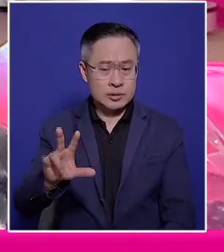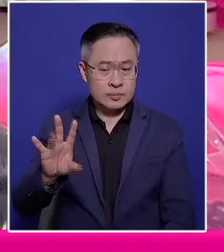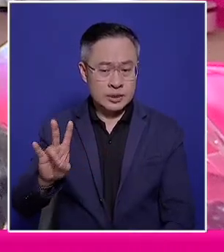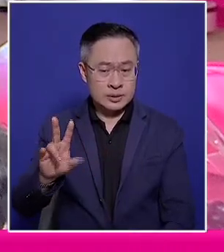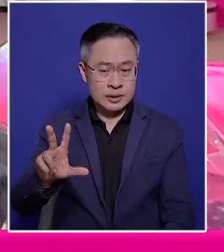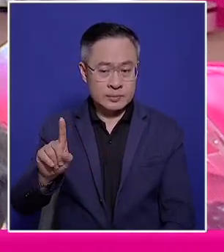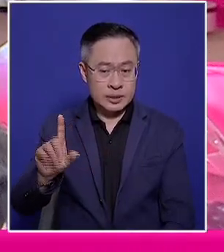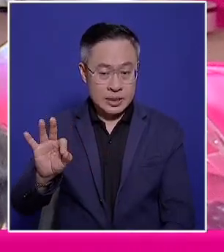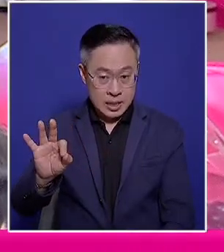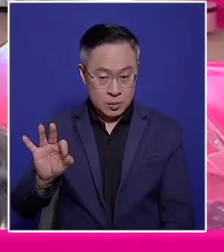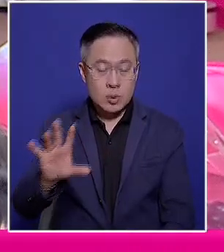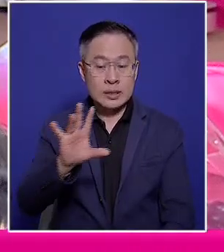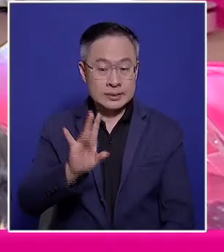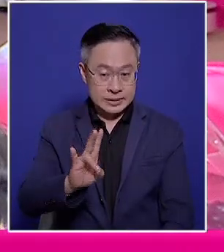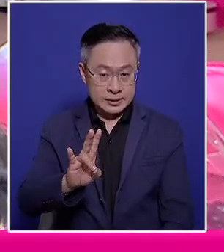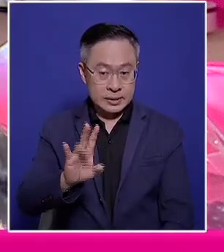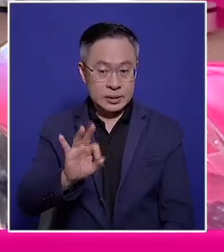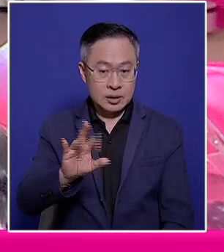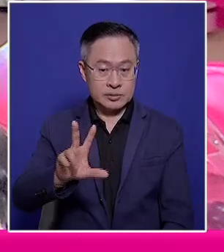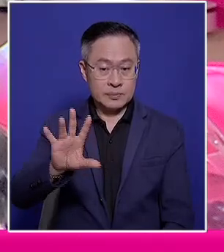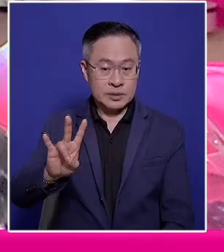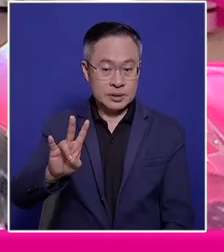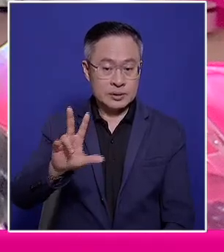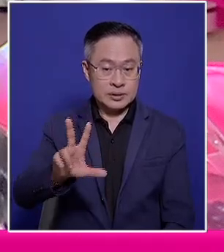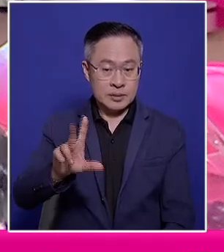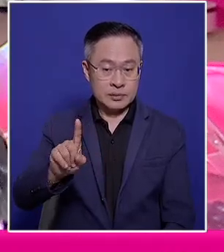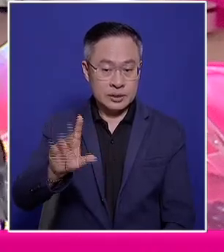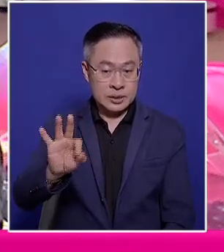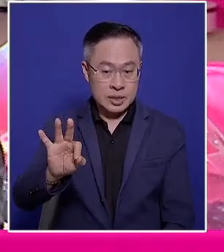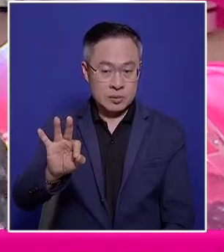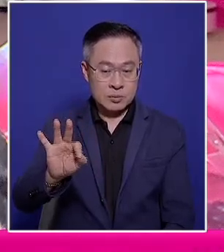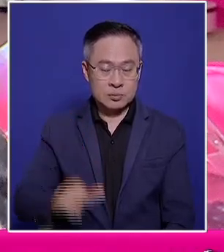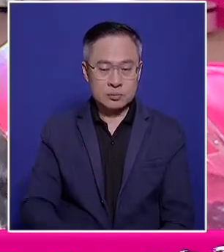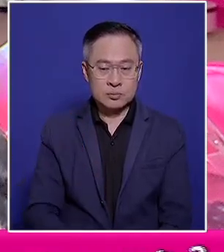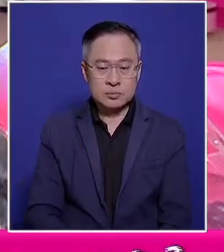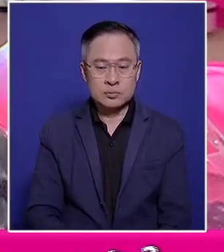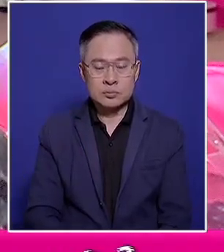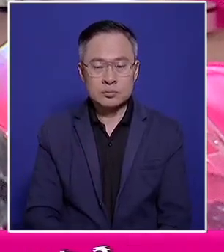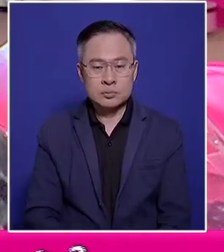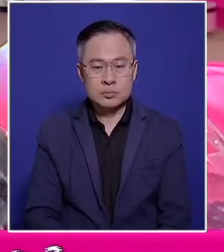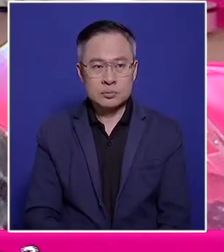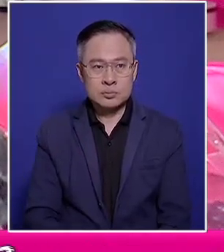9 7 9 3 7 3 1 9